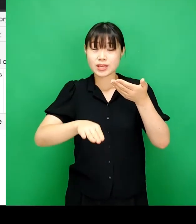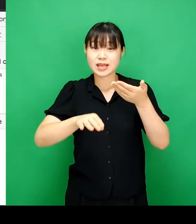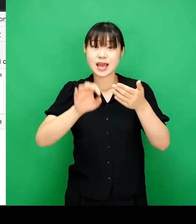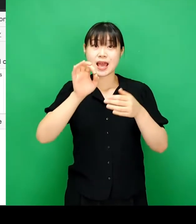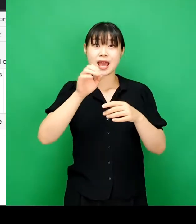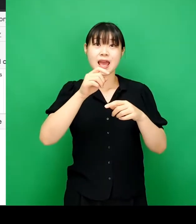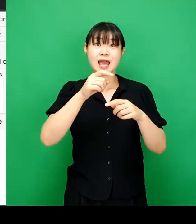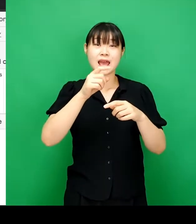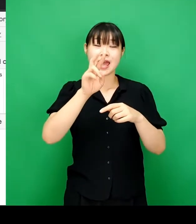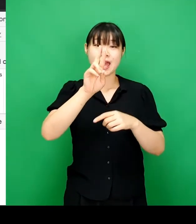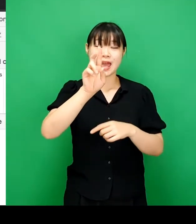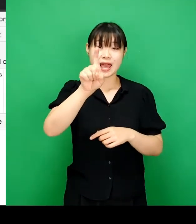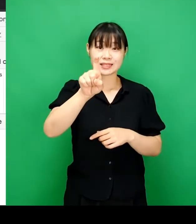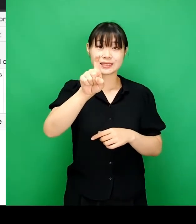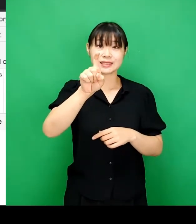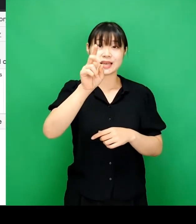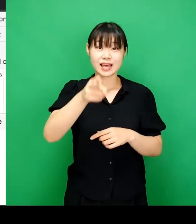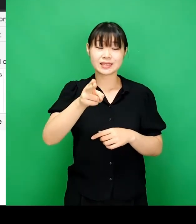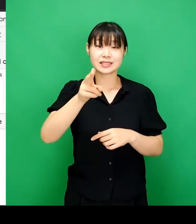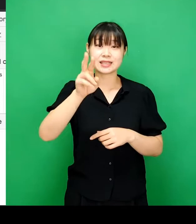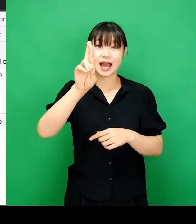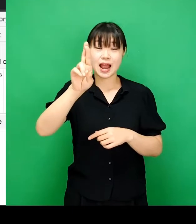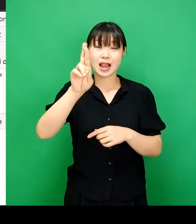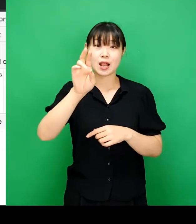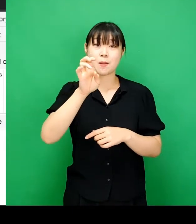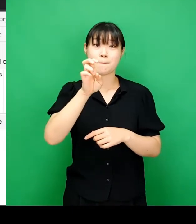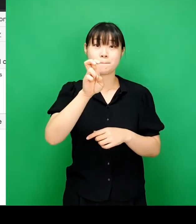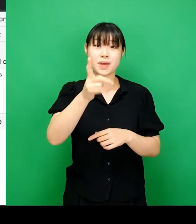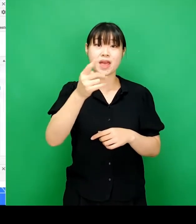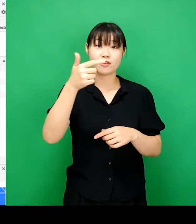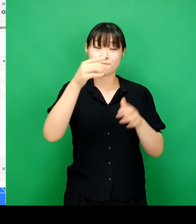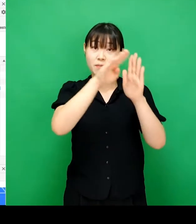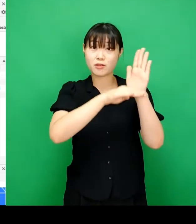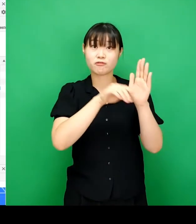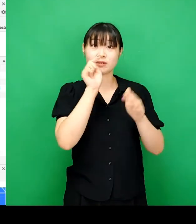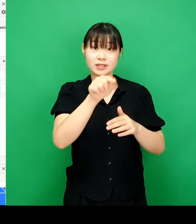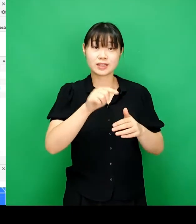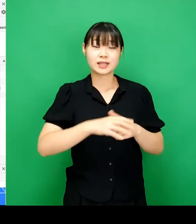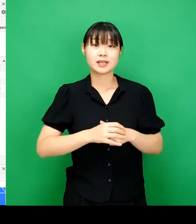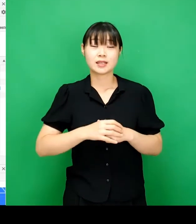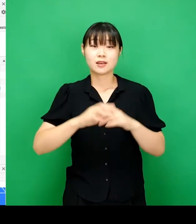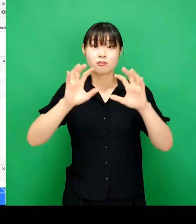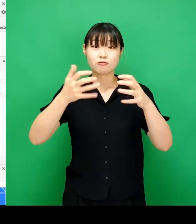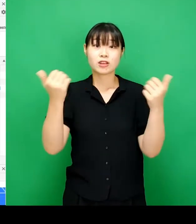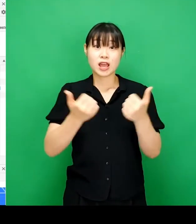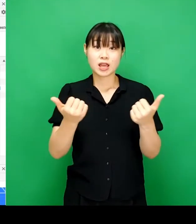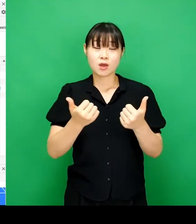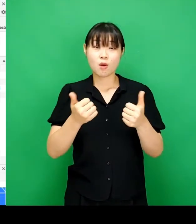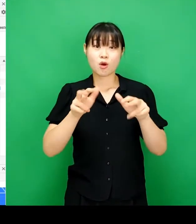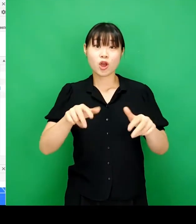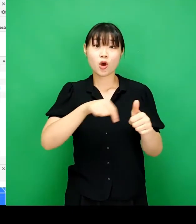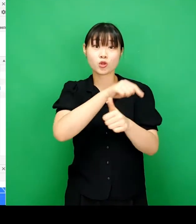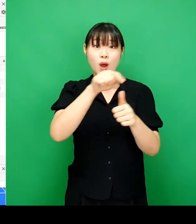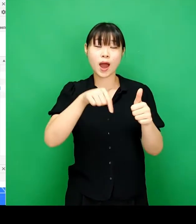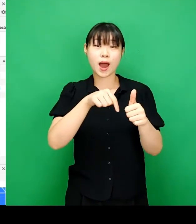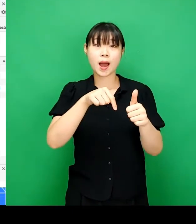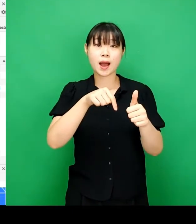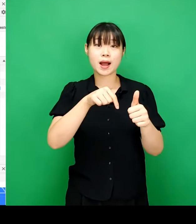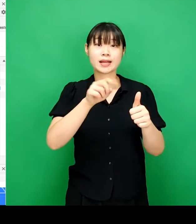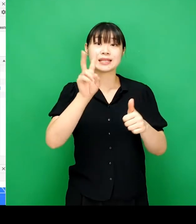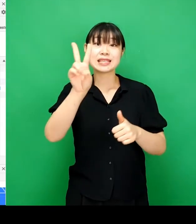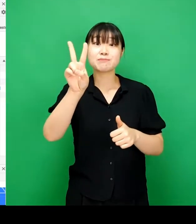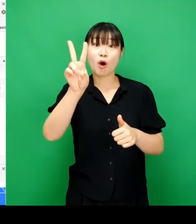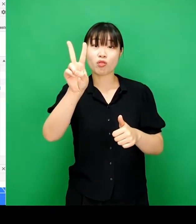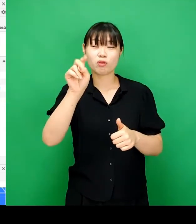네트워크 하위 메뉴에 있는 XHR 메뉴를 클릭합니다. 국회의원 현황 페이지의 페이지